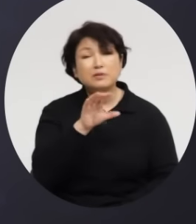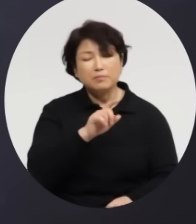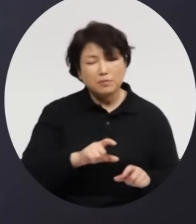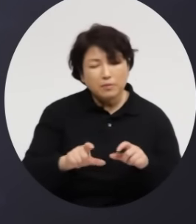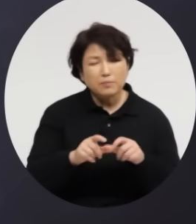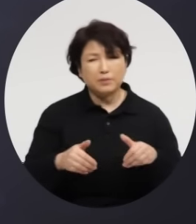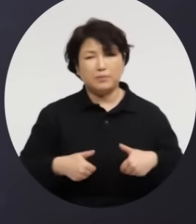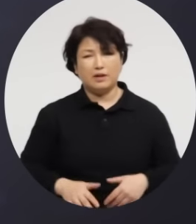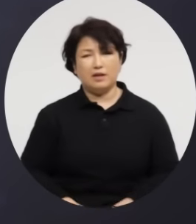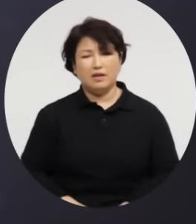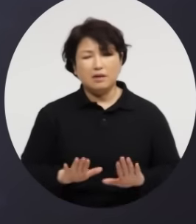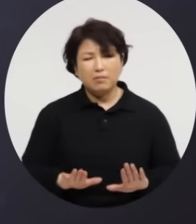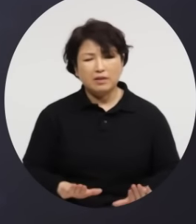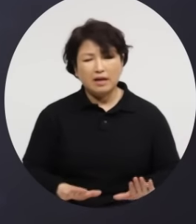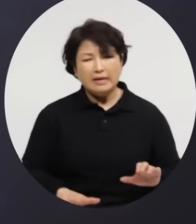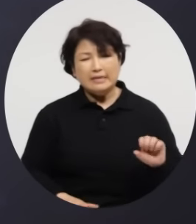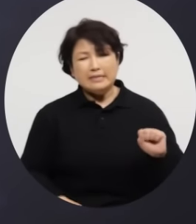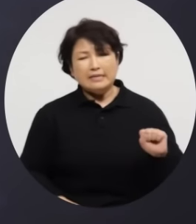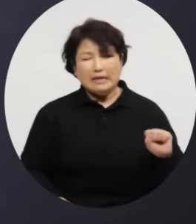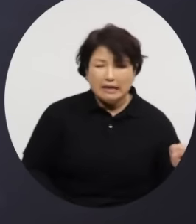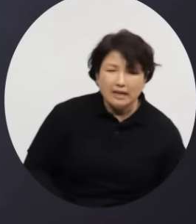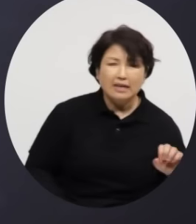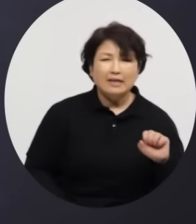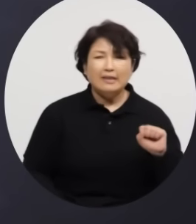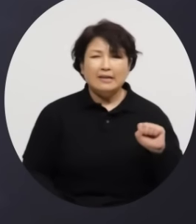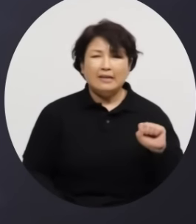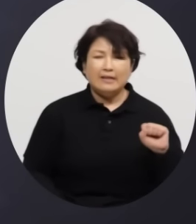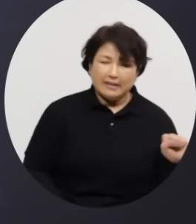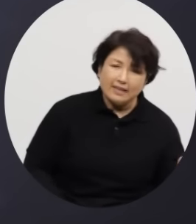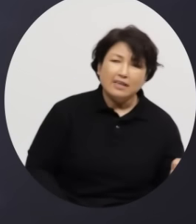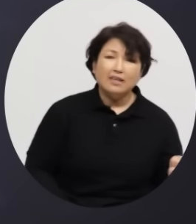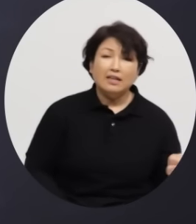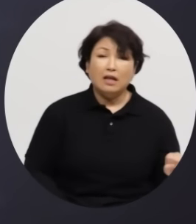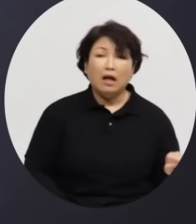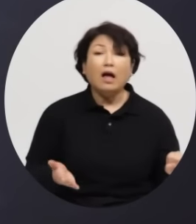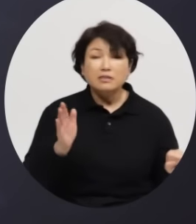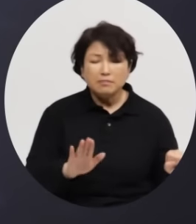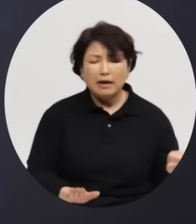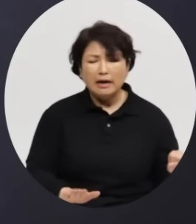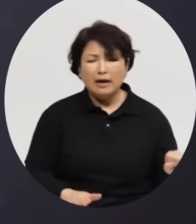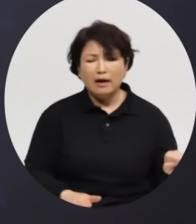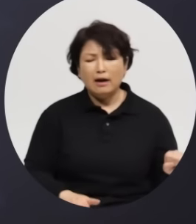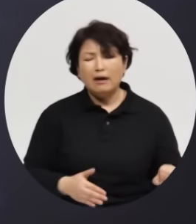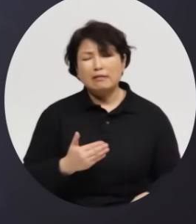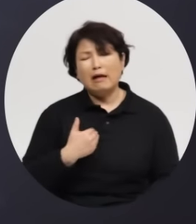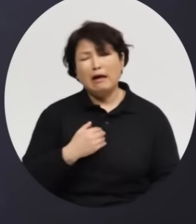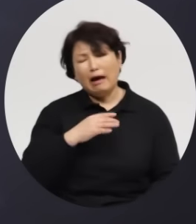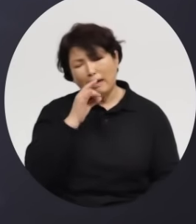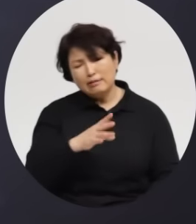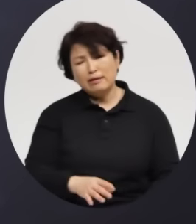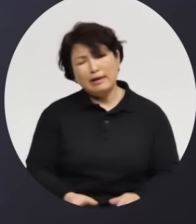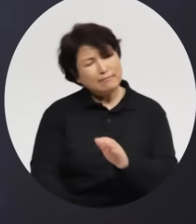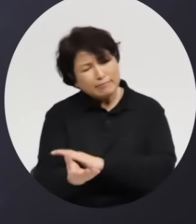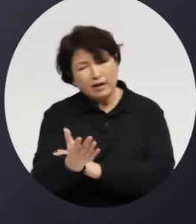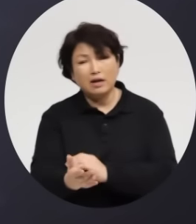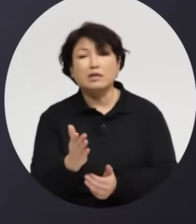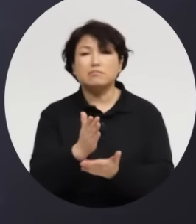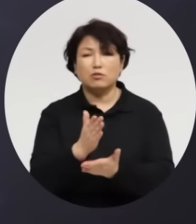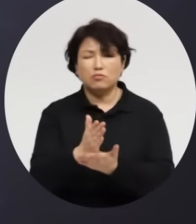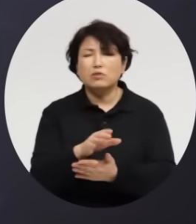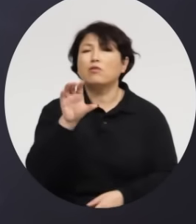필요해요. 이번에는 안 됐다. 이번에는 끌려가서 너의 생활을 했다. 다음엔 내가 해봐야지. 난 안 돼. 이러지 말고